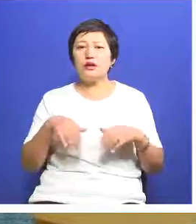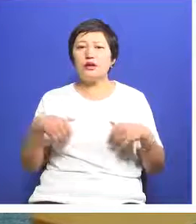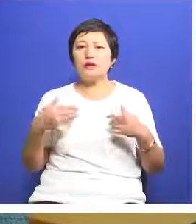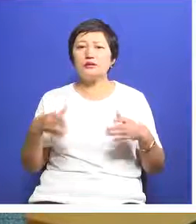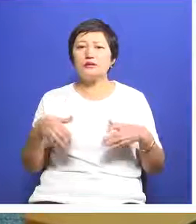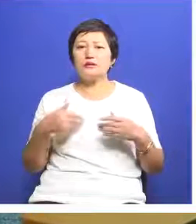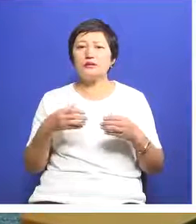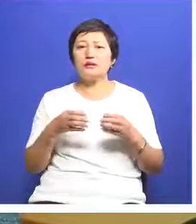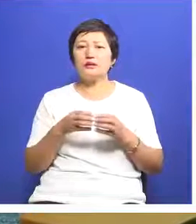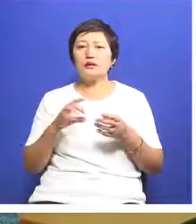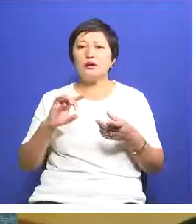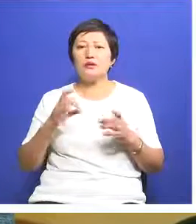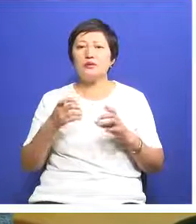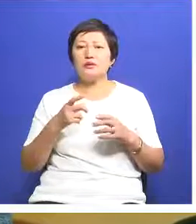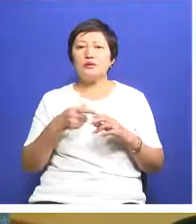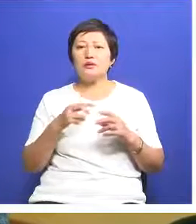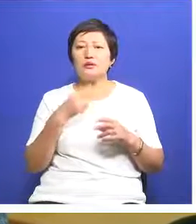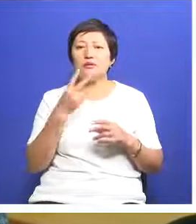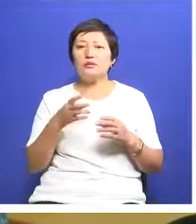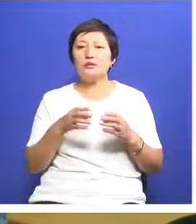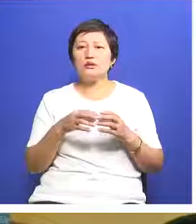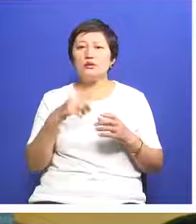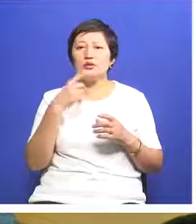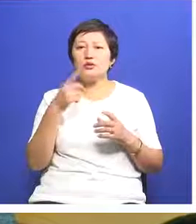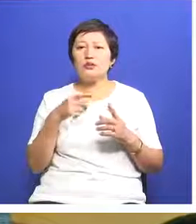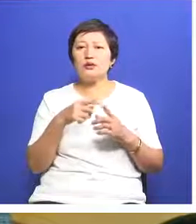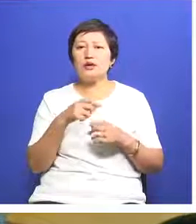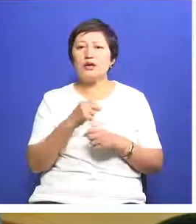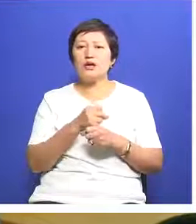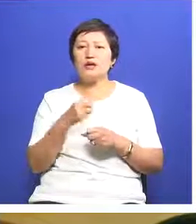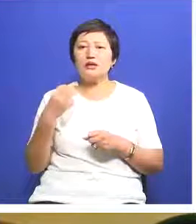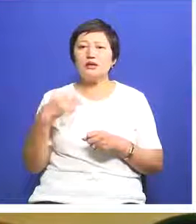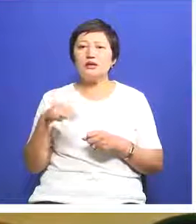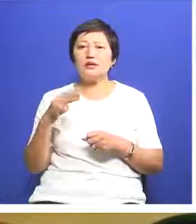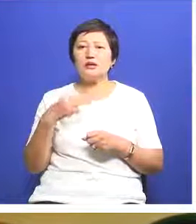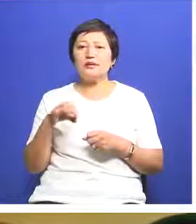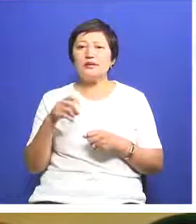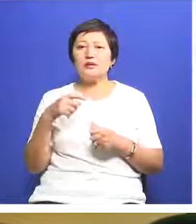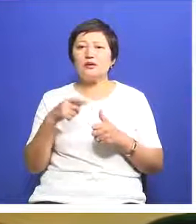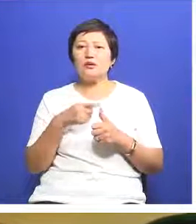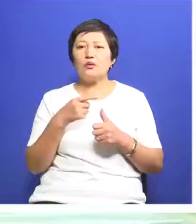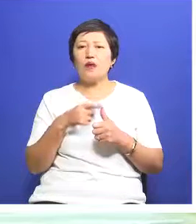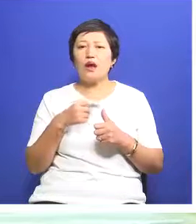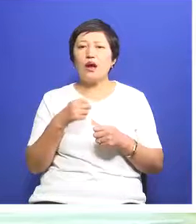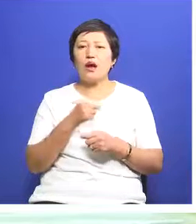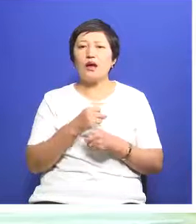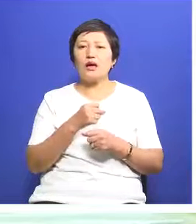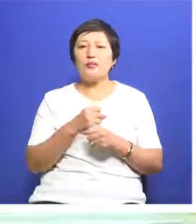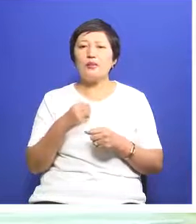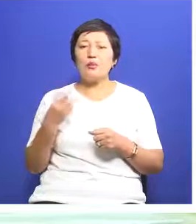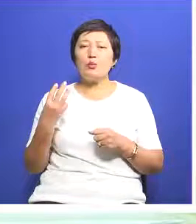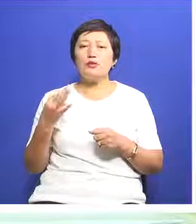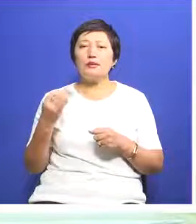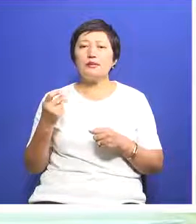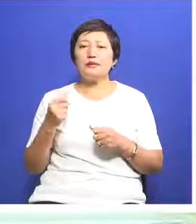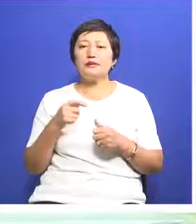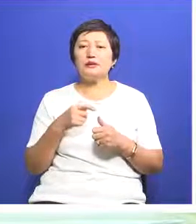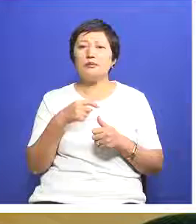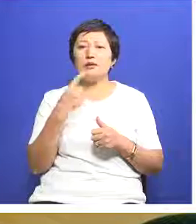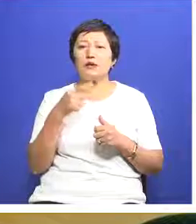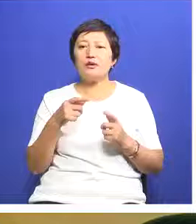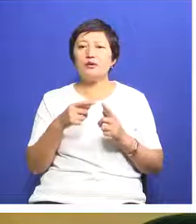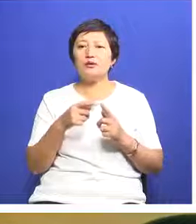Ассаламу алейкум, ардақты әлеумет. Құрметті көрермендер, бүгін бізде сұхбатта Шардара ауданына қарасты Ұзынат ауылдық округінің әкімі Мұсайып Мұхан